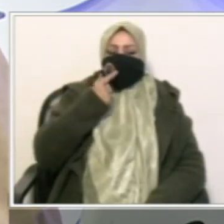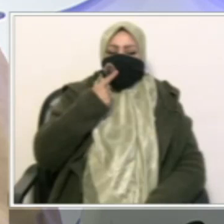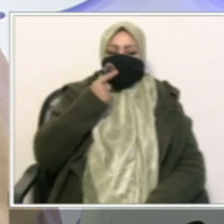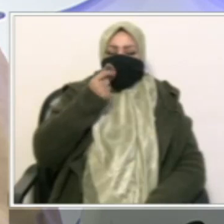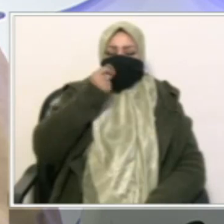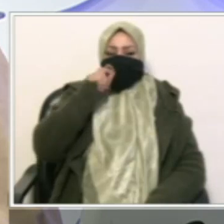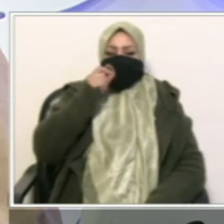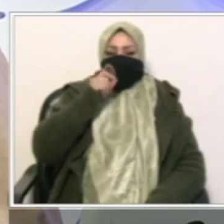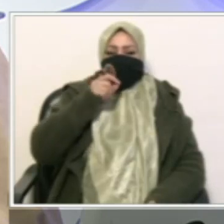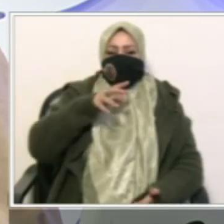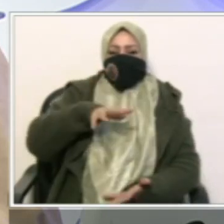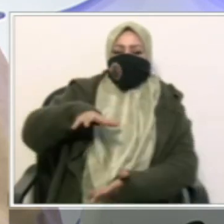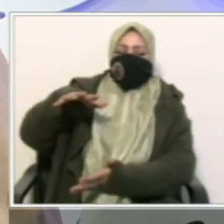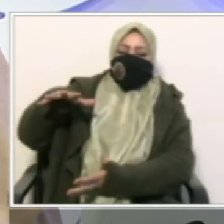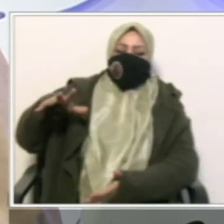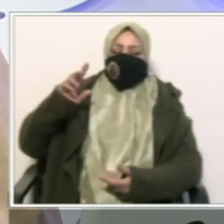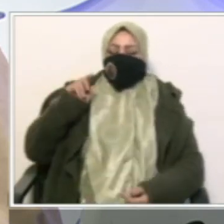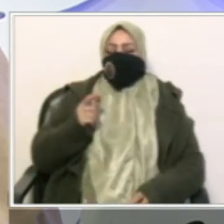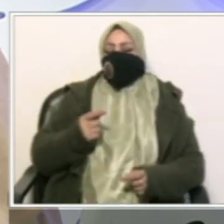ويتجاوز